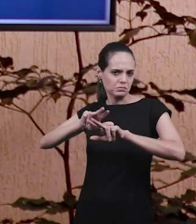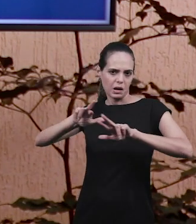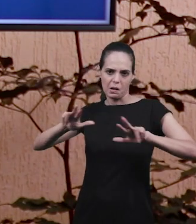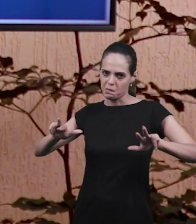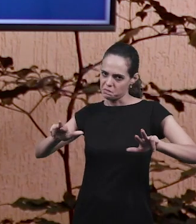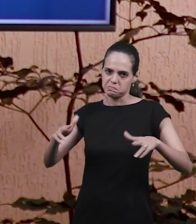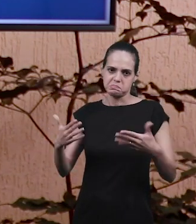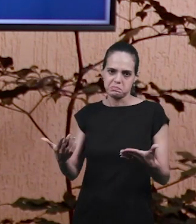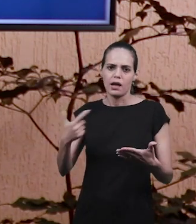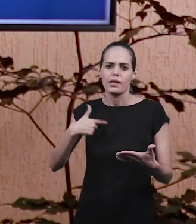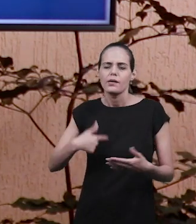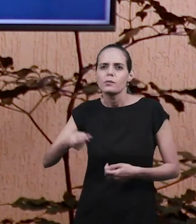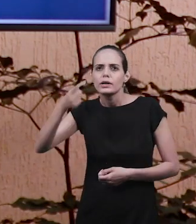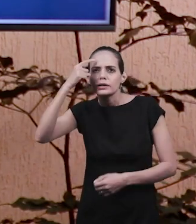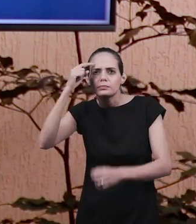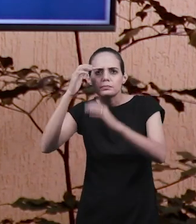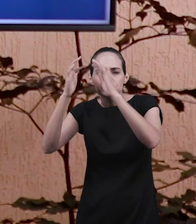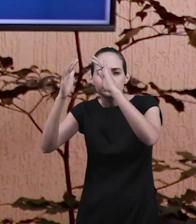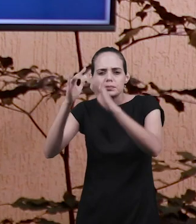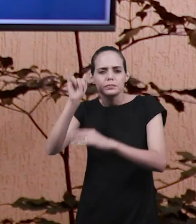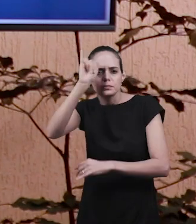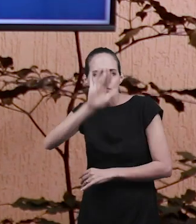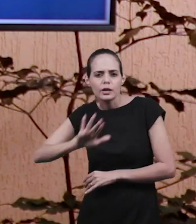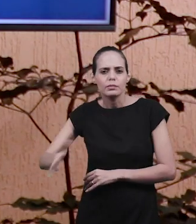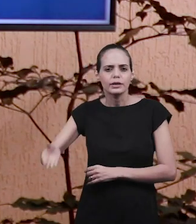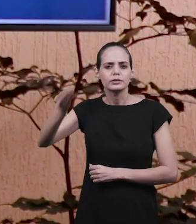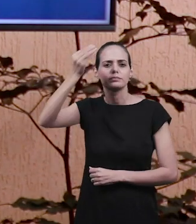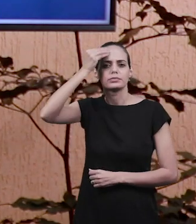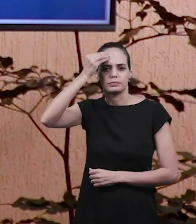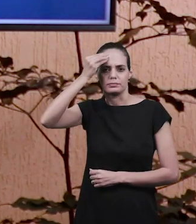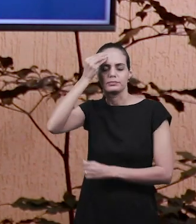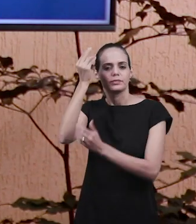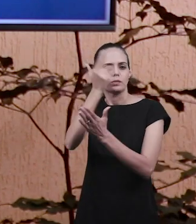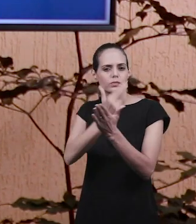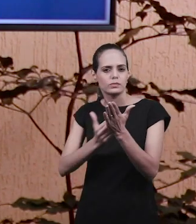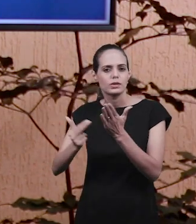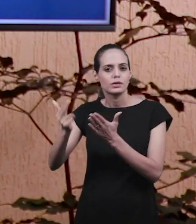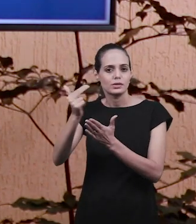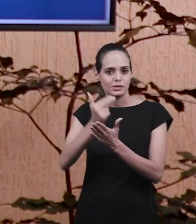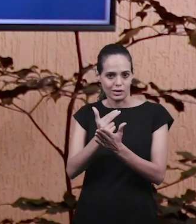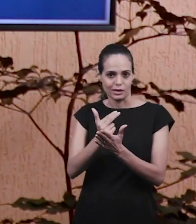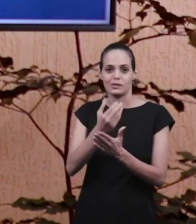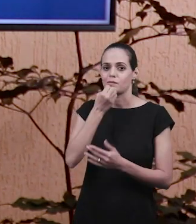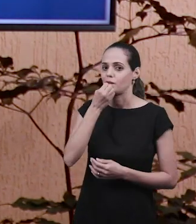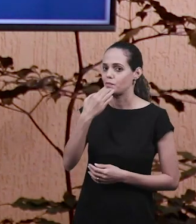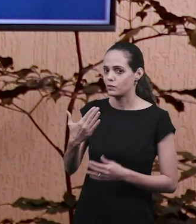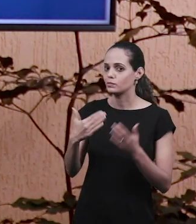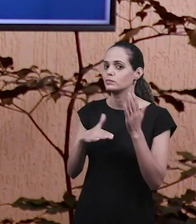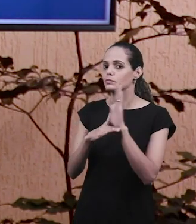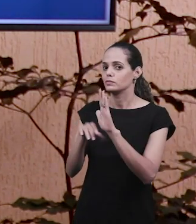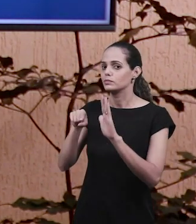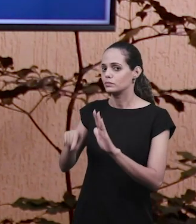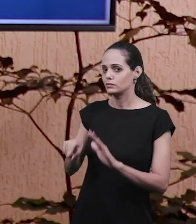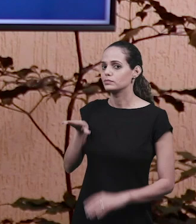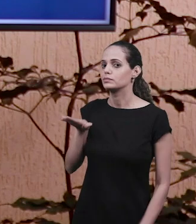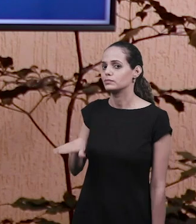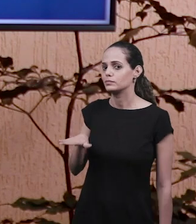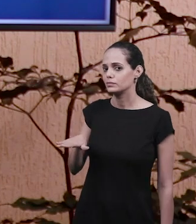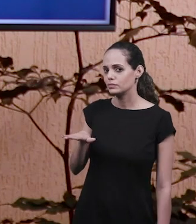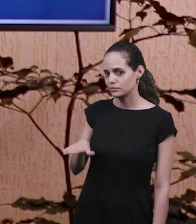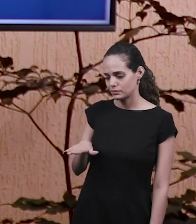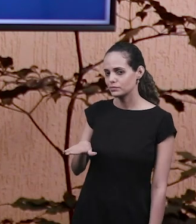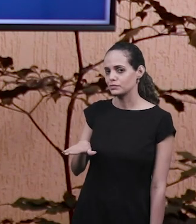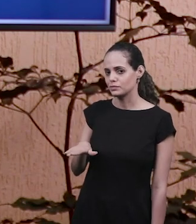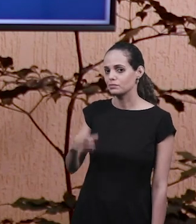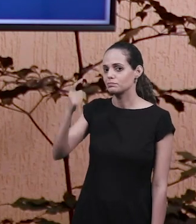je forme dans mon cerveau une image mentale. Donc, utiliser le dessin aide l'enfant dans cette formation d'image